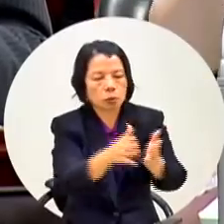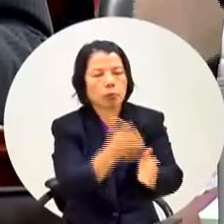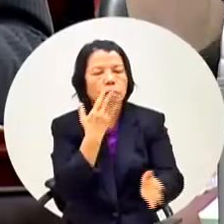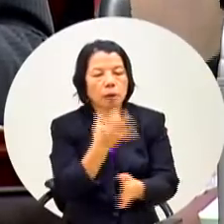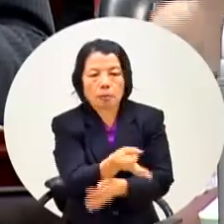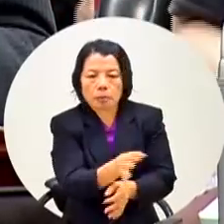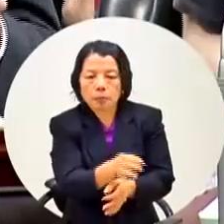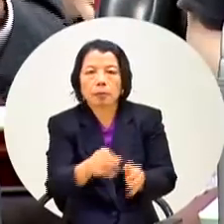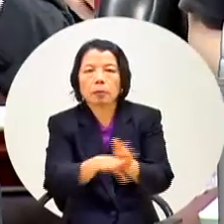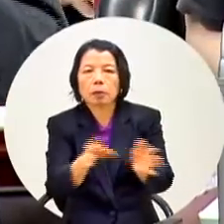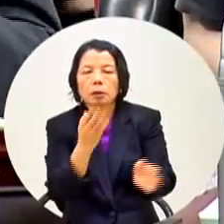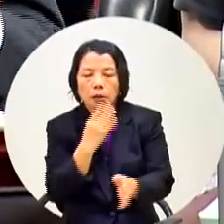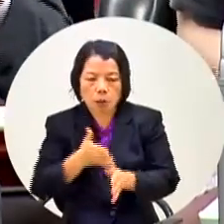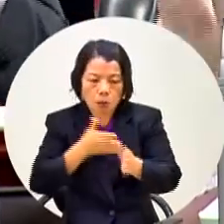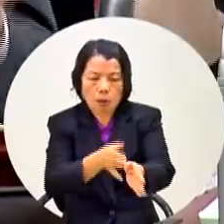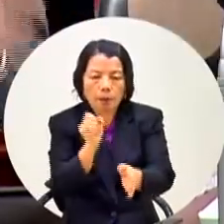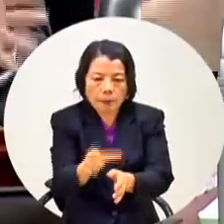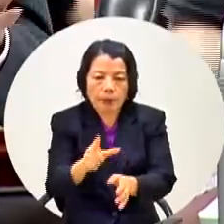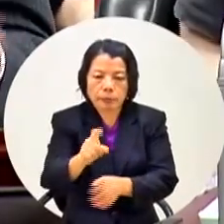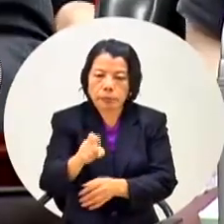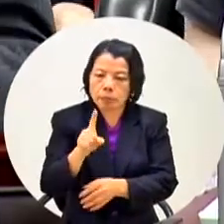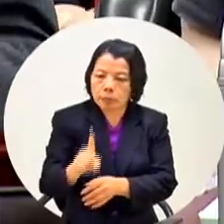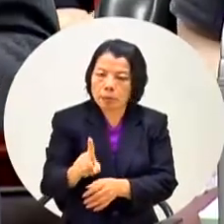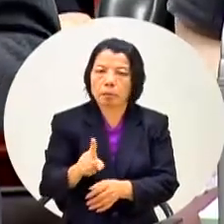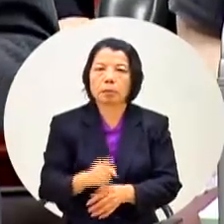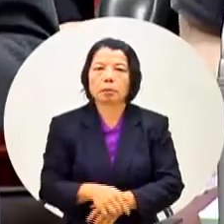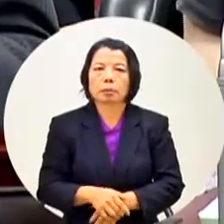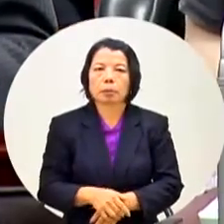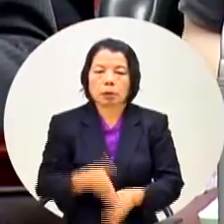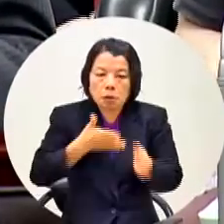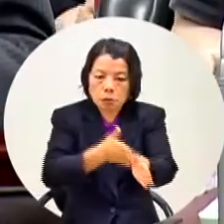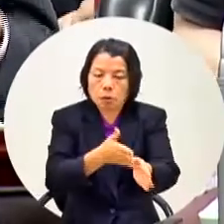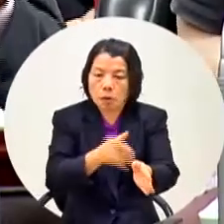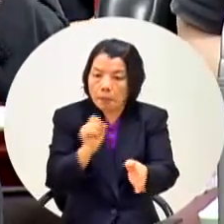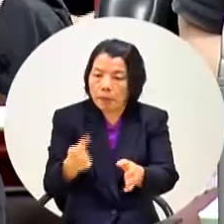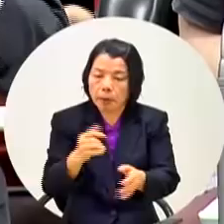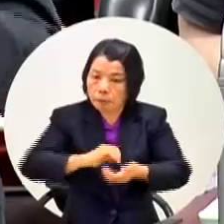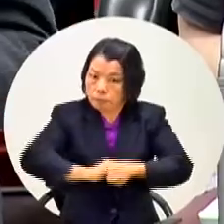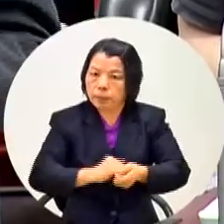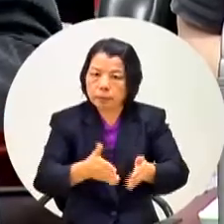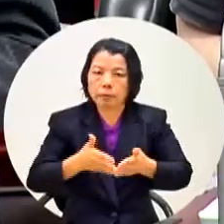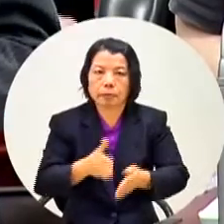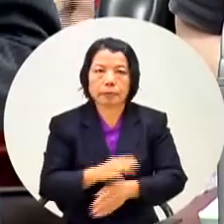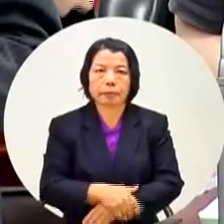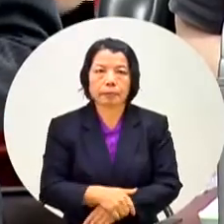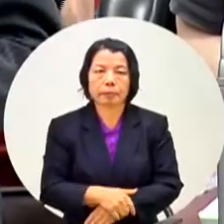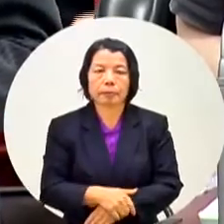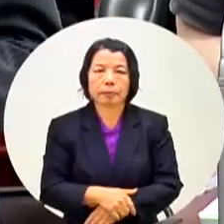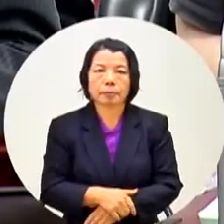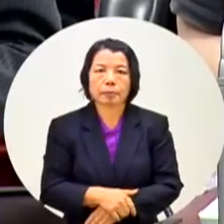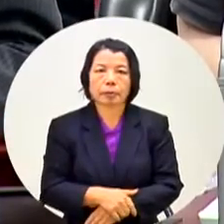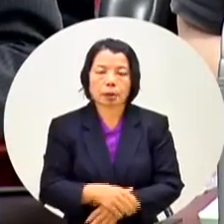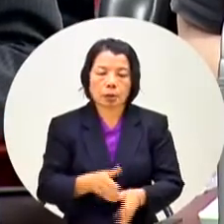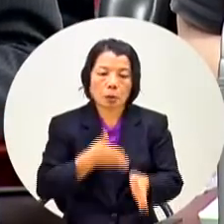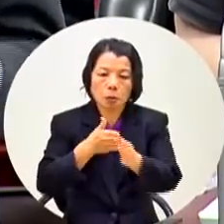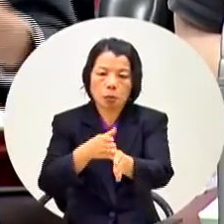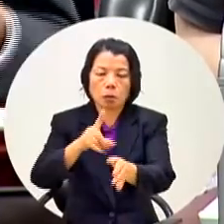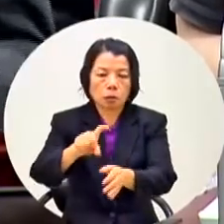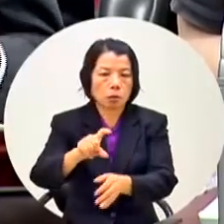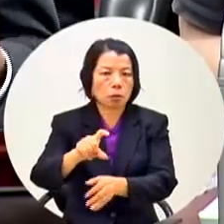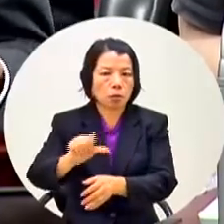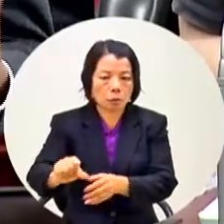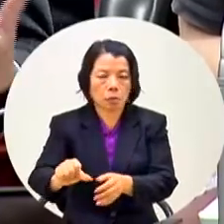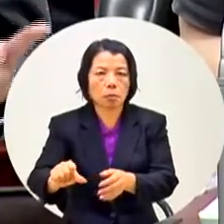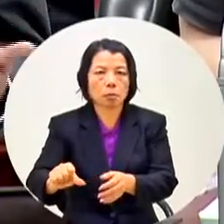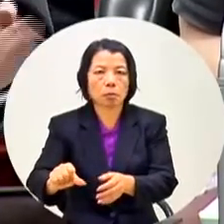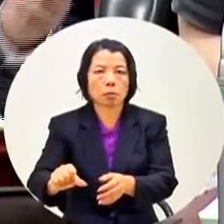些列车是必要的吗？ 对，11列车是必要的，但是后面刚刚15列车扣掉11列车，还有4列车。4列车，我